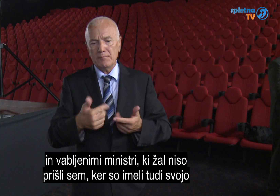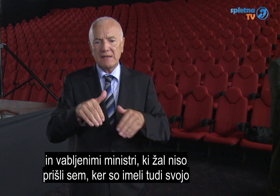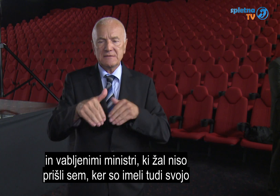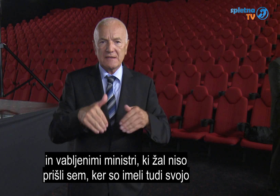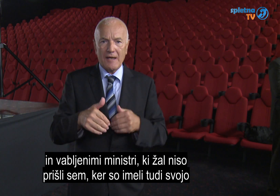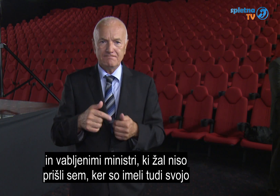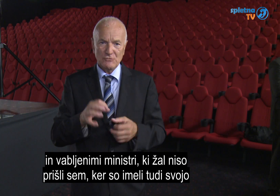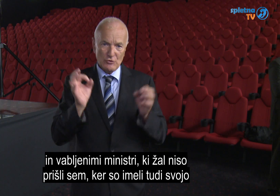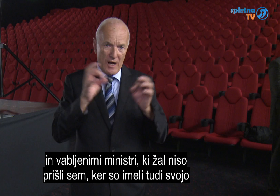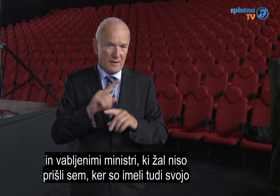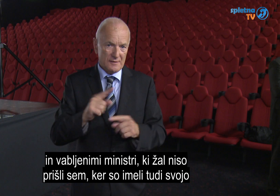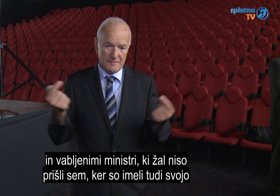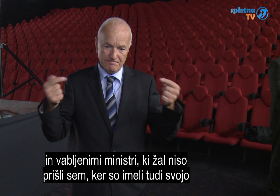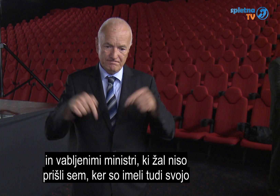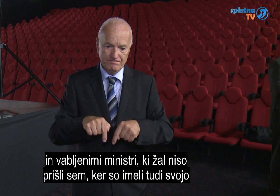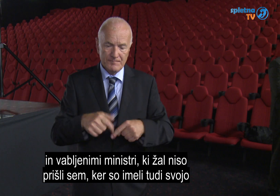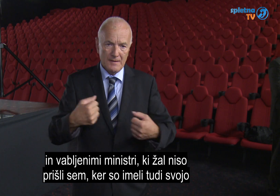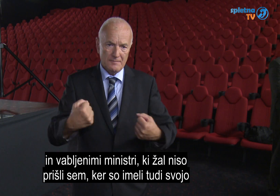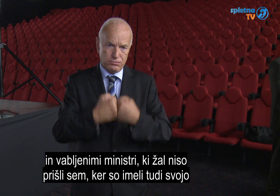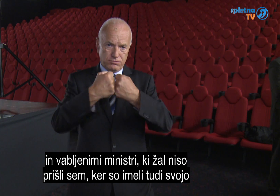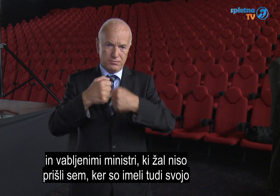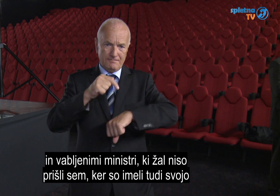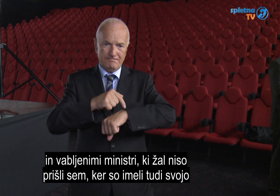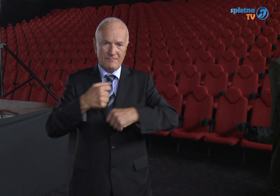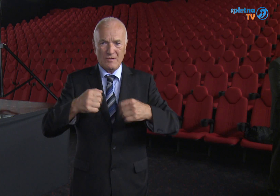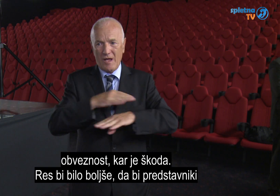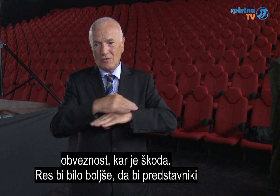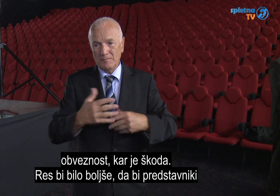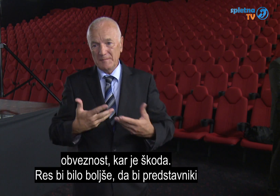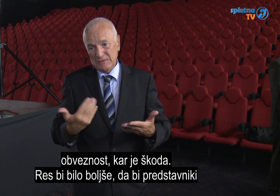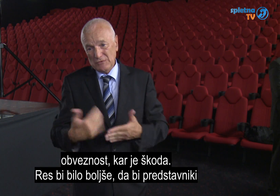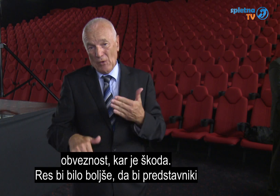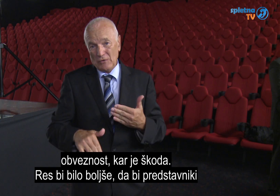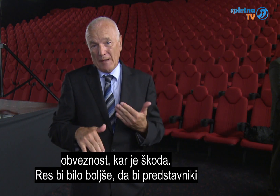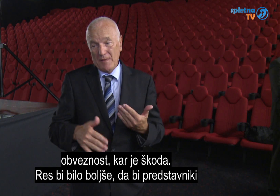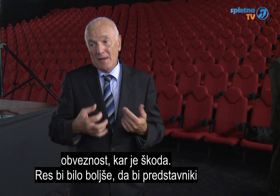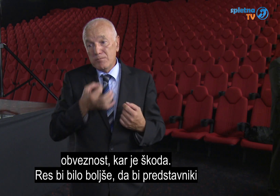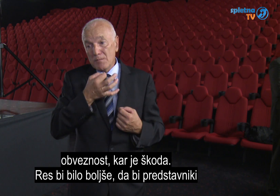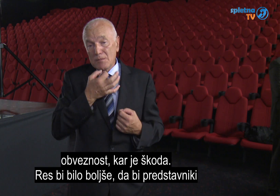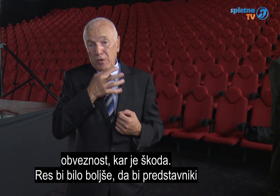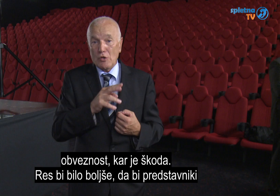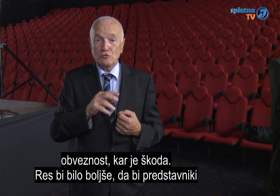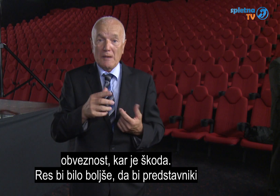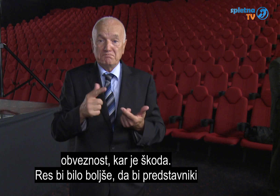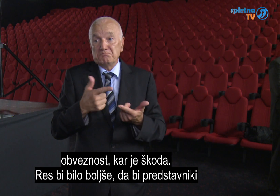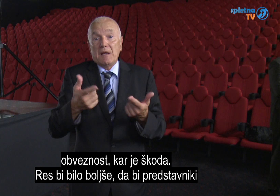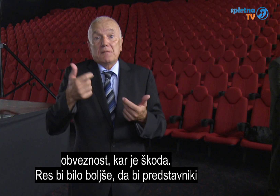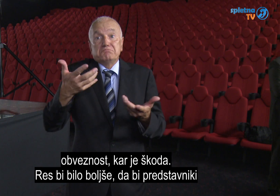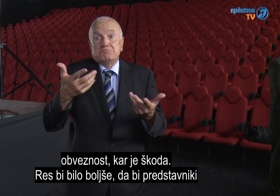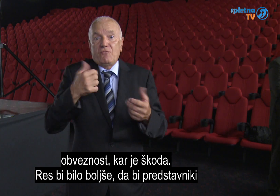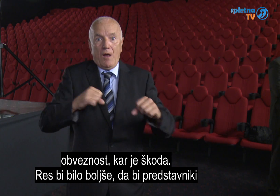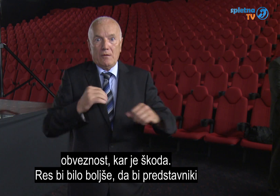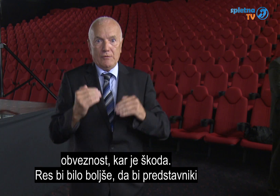športnih organizacij. Ravno to zavedanje, imam tak občutek, ne bo rezultiralo v tem, da bi prišlo do nekih korenitih ali pa drastičnih